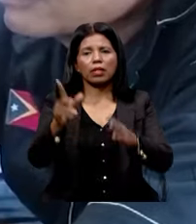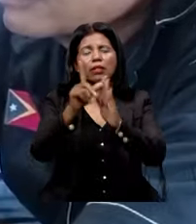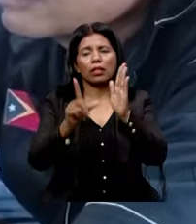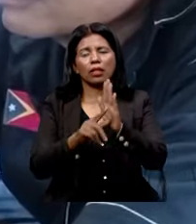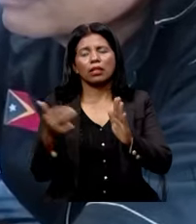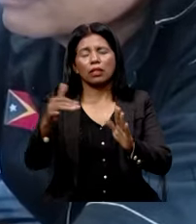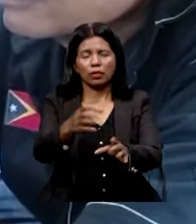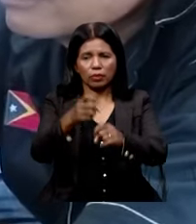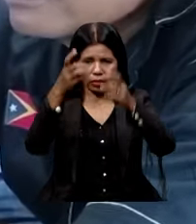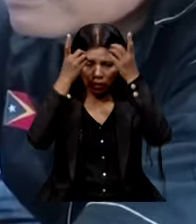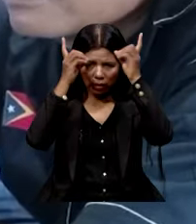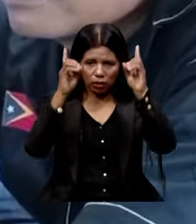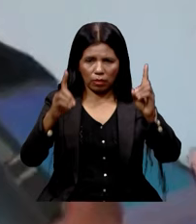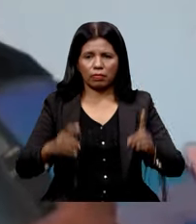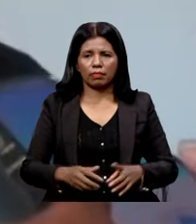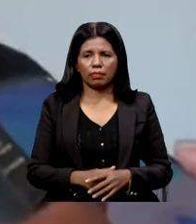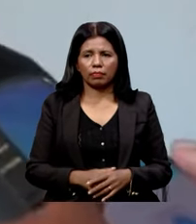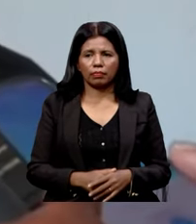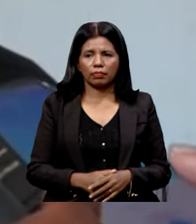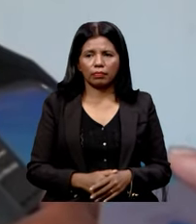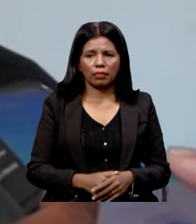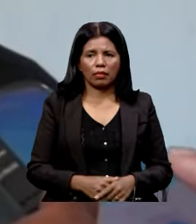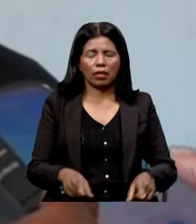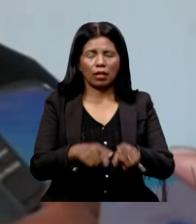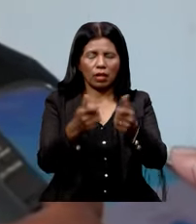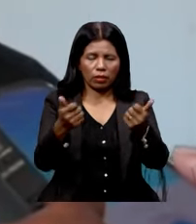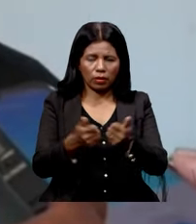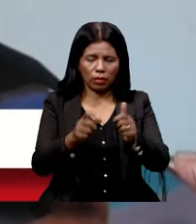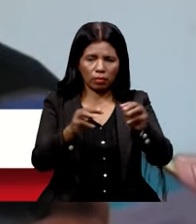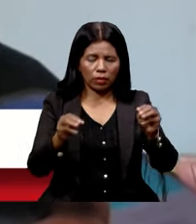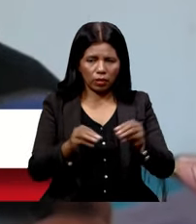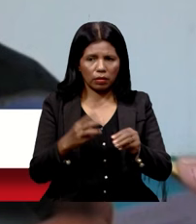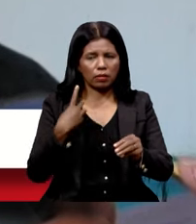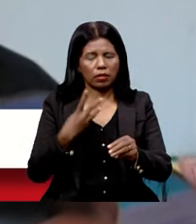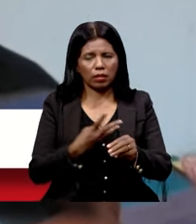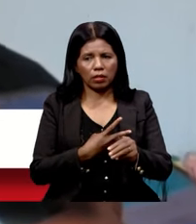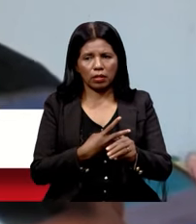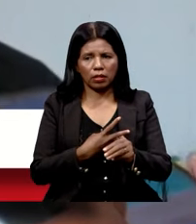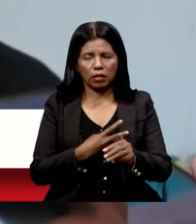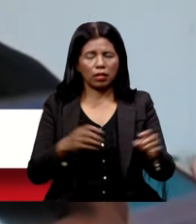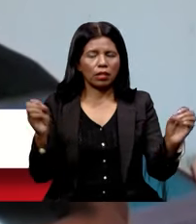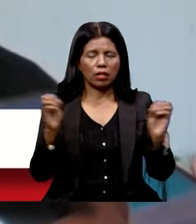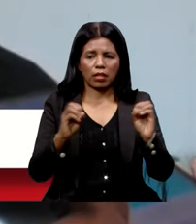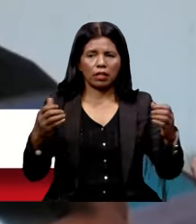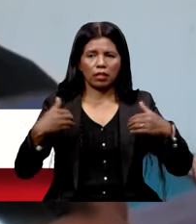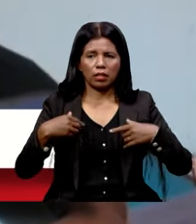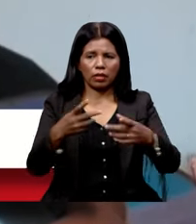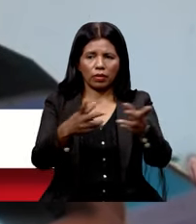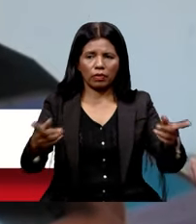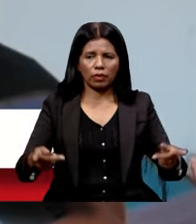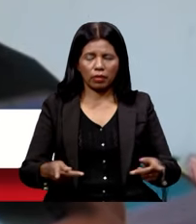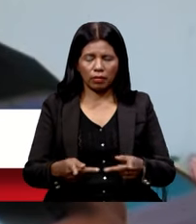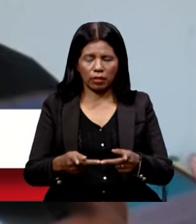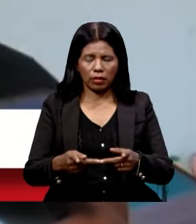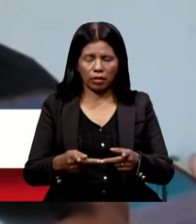molok foti desejão. Anessa autoridade município ita la iha, fatim ba estrangeiro